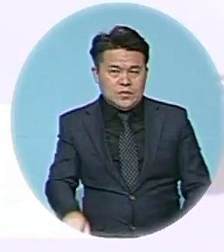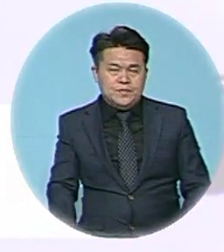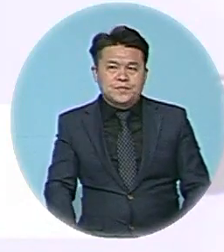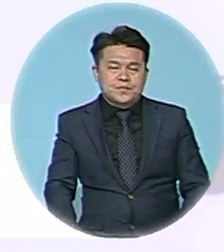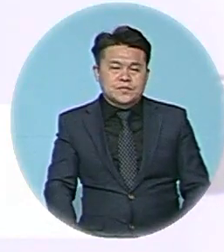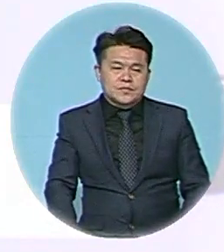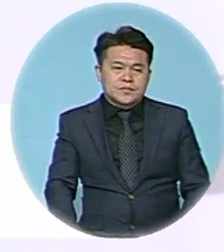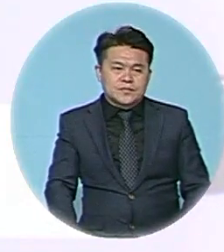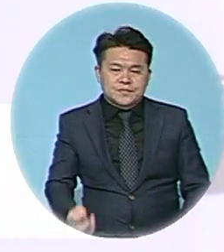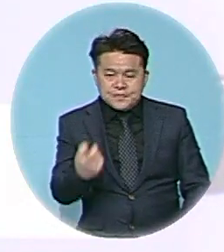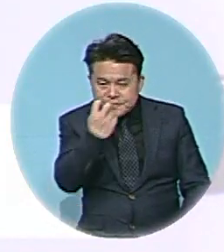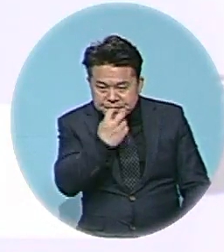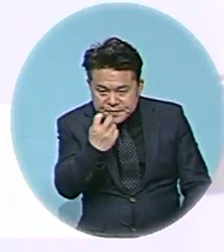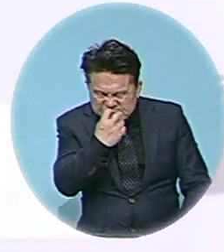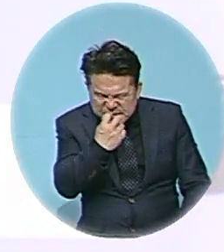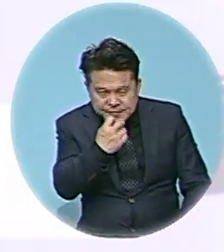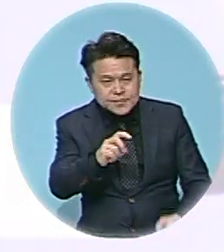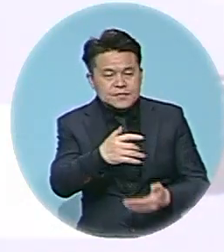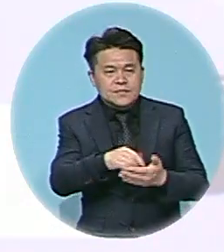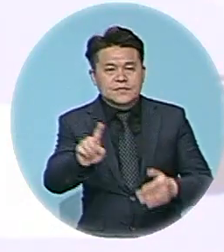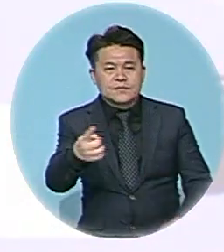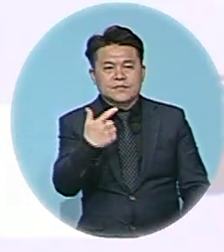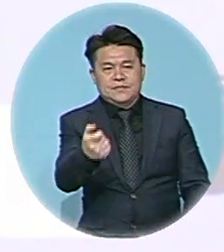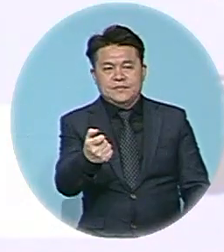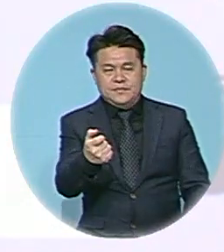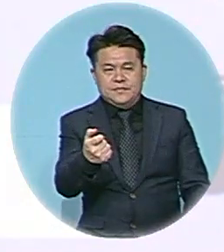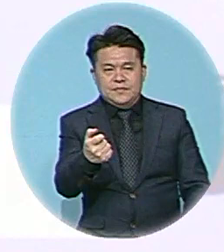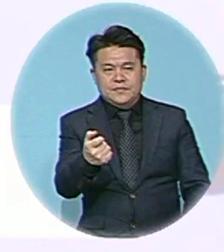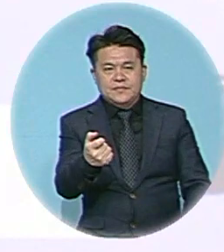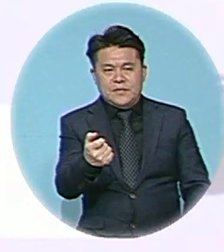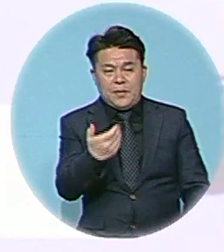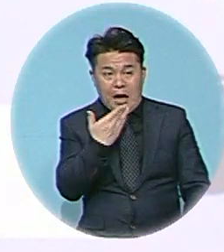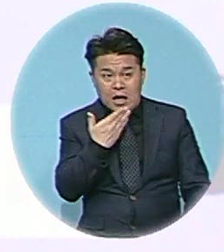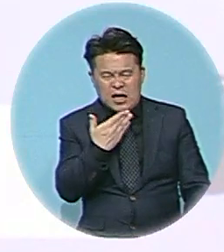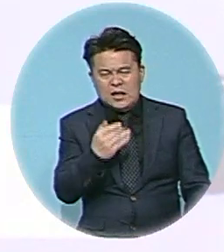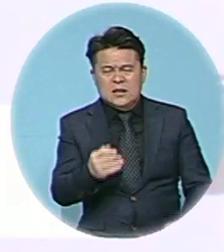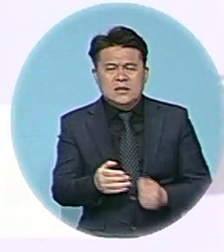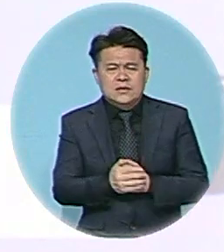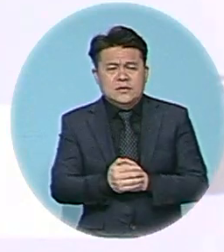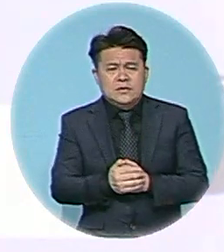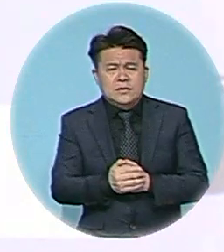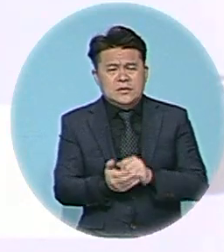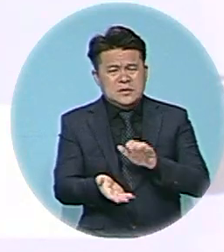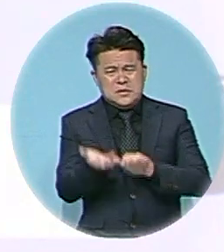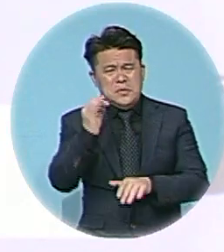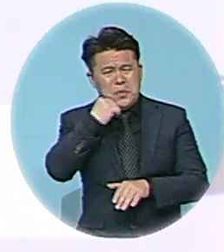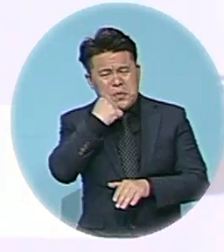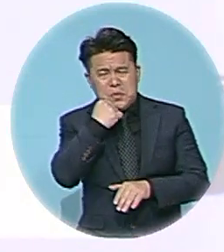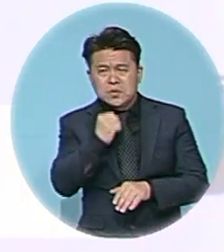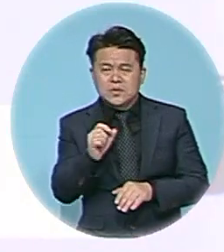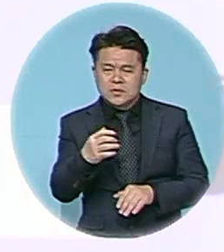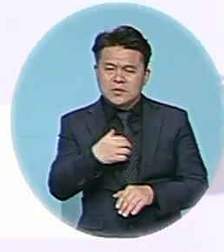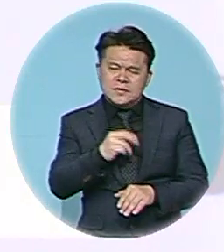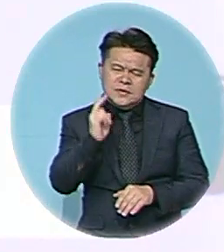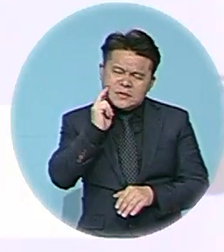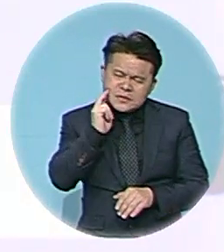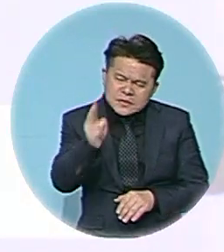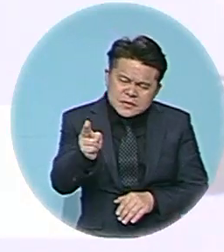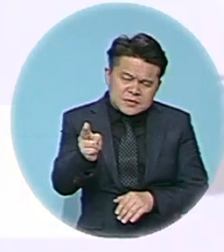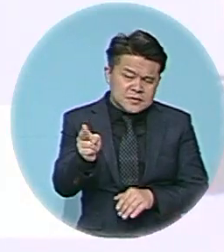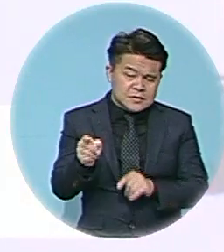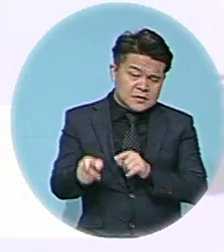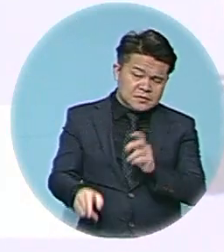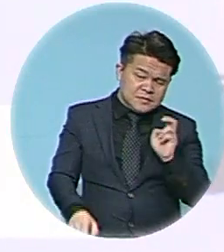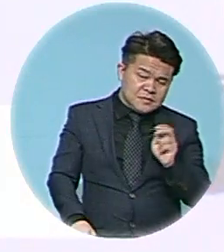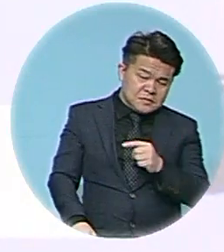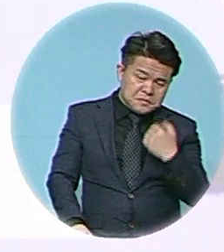건의 진단검사만 현재는 처리할 수 있는 상황이고 이에 따라서 위험도가 높다라고